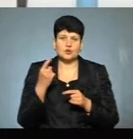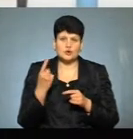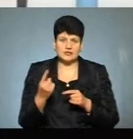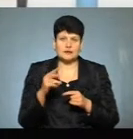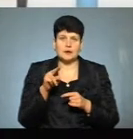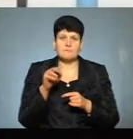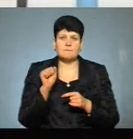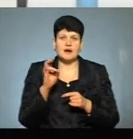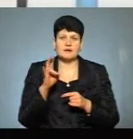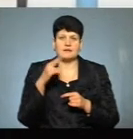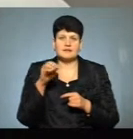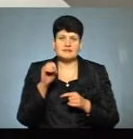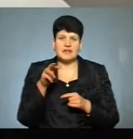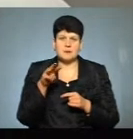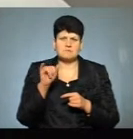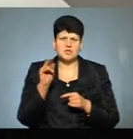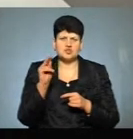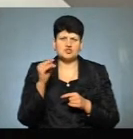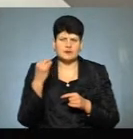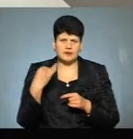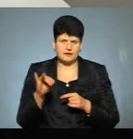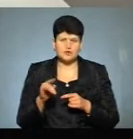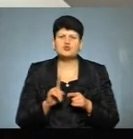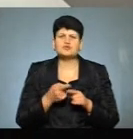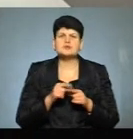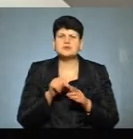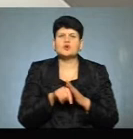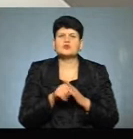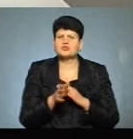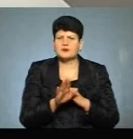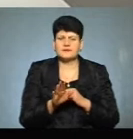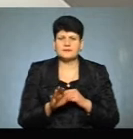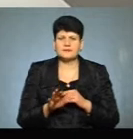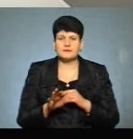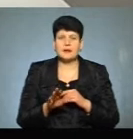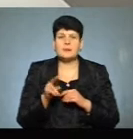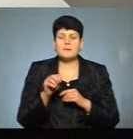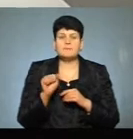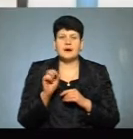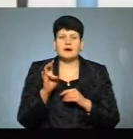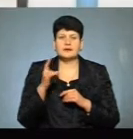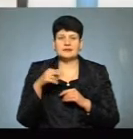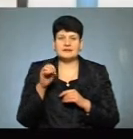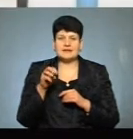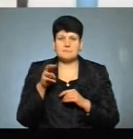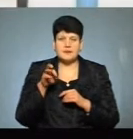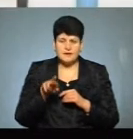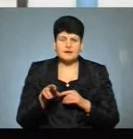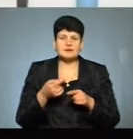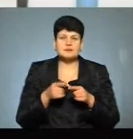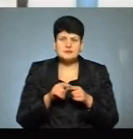пандемічний. Що це означає? Що це інший підтип? Пандемічний – це, що і